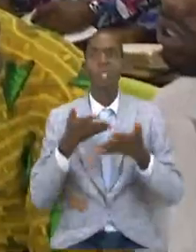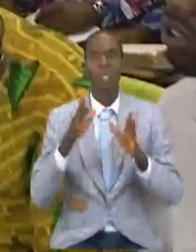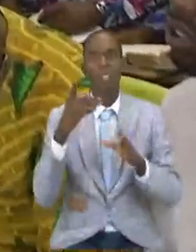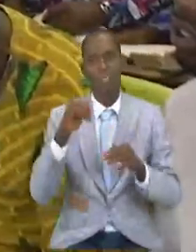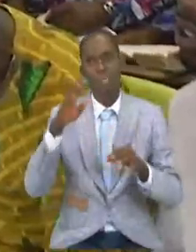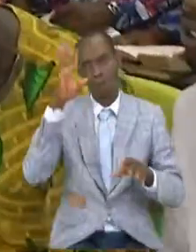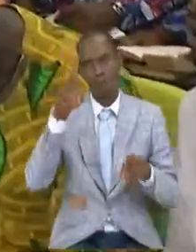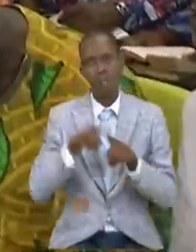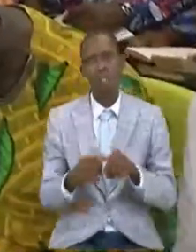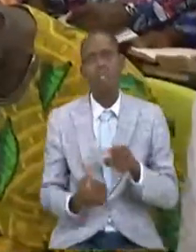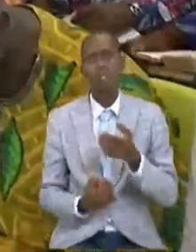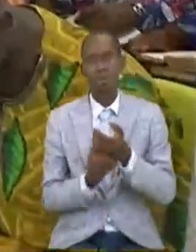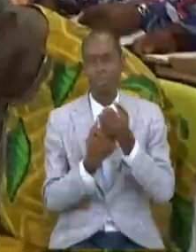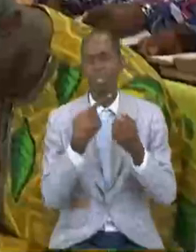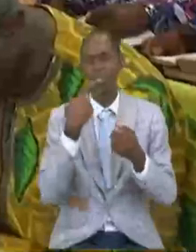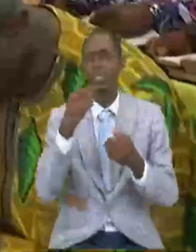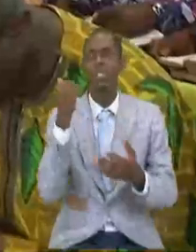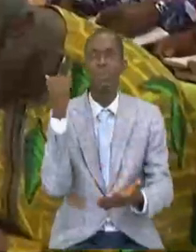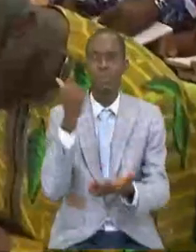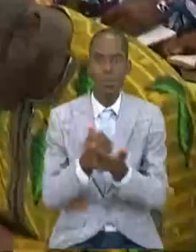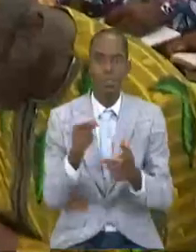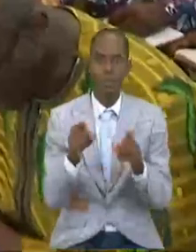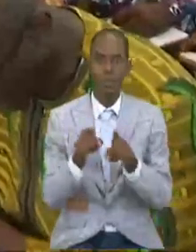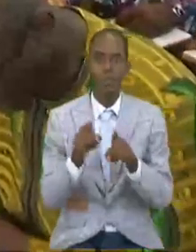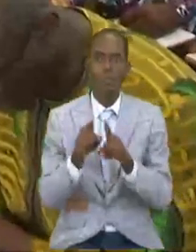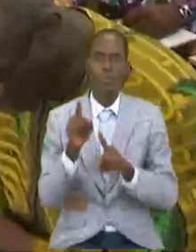Que les frères disent « Amen ».